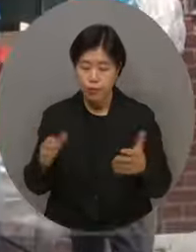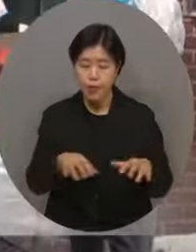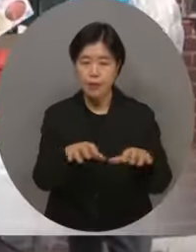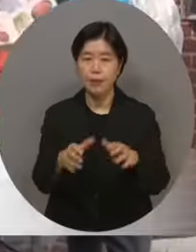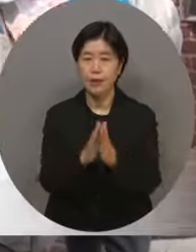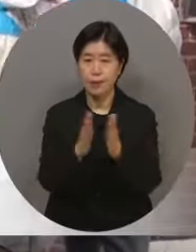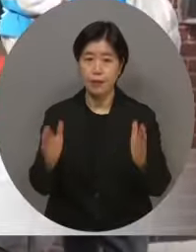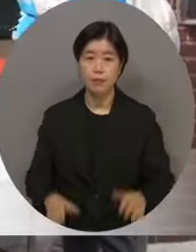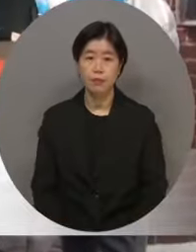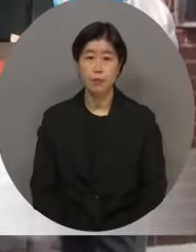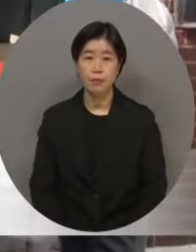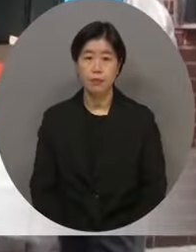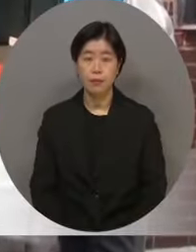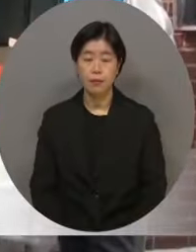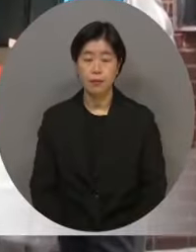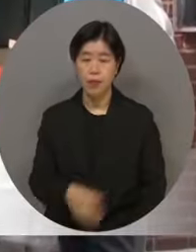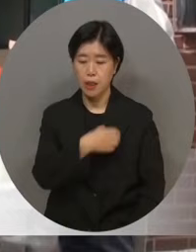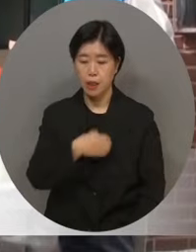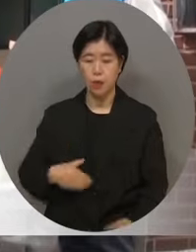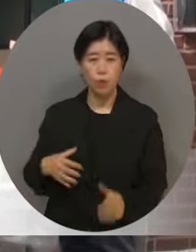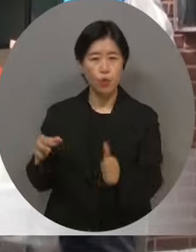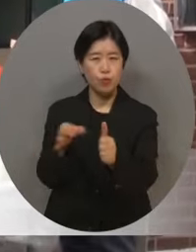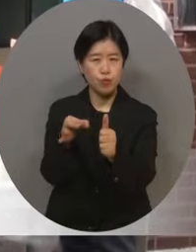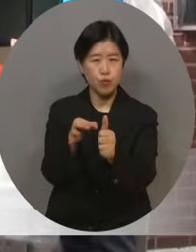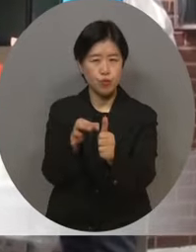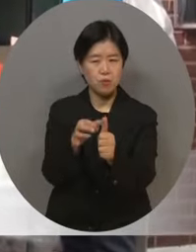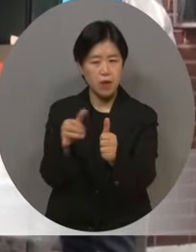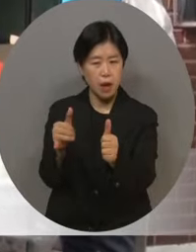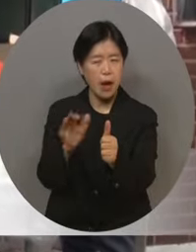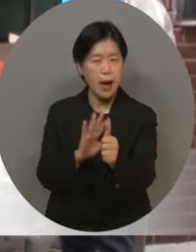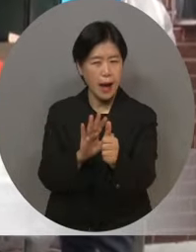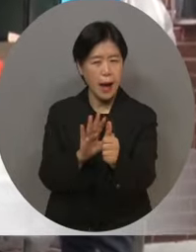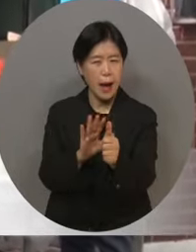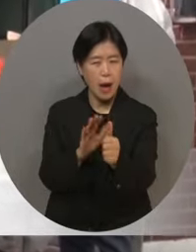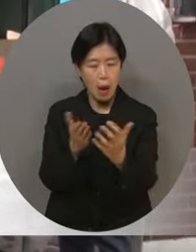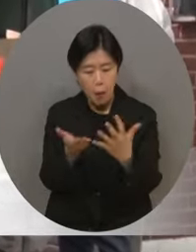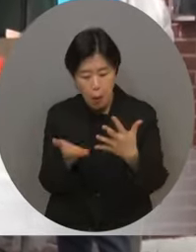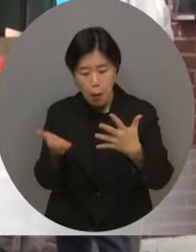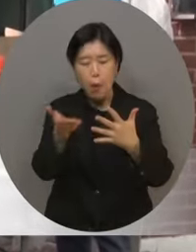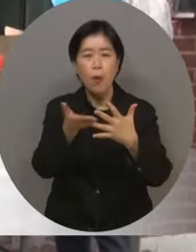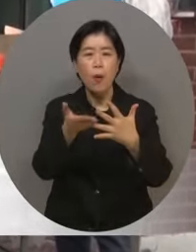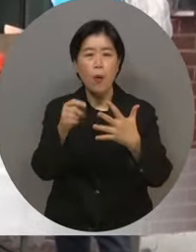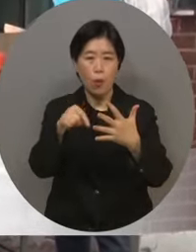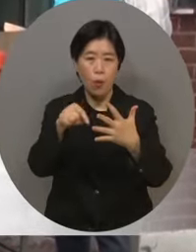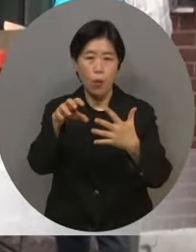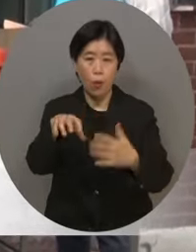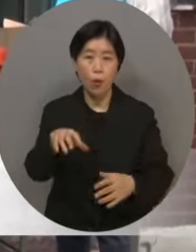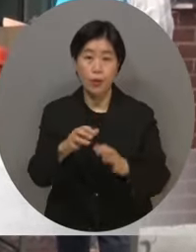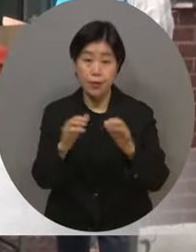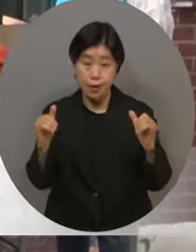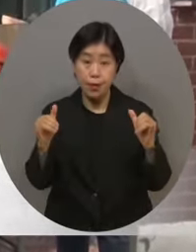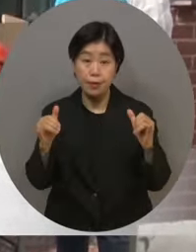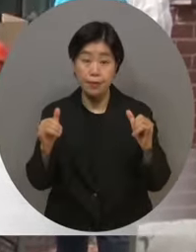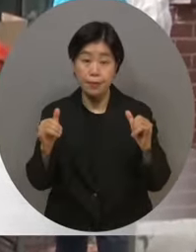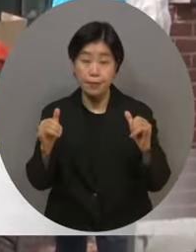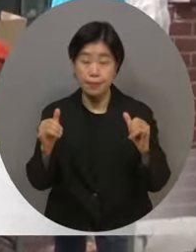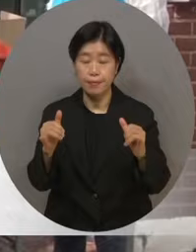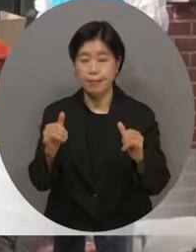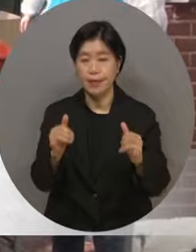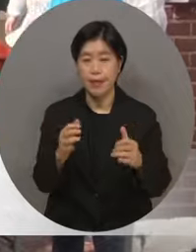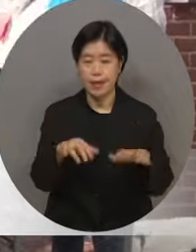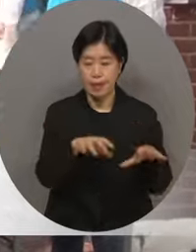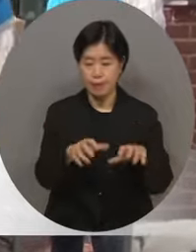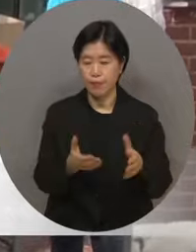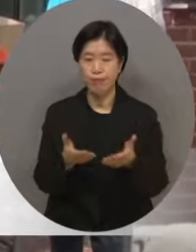담습니다. 또 우리 기초 수급자들보다는 또 우리 거기에 사각지대에 놓여 있는 차상위 계층에게 돌아갈